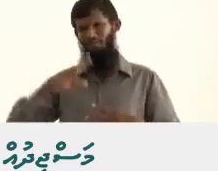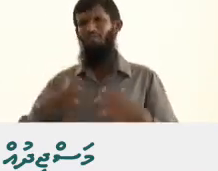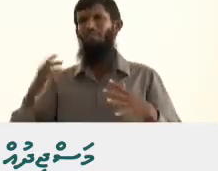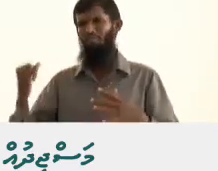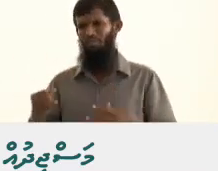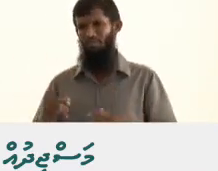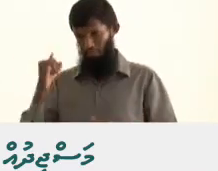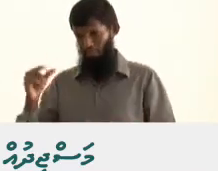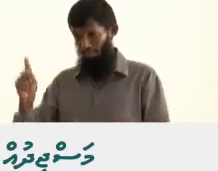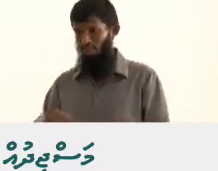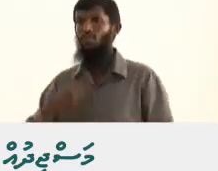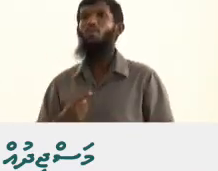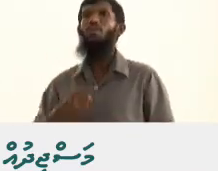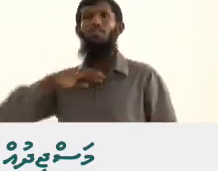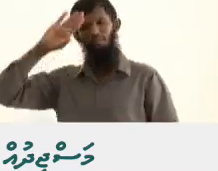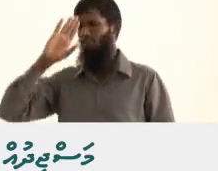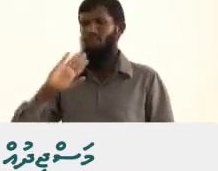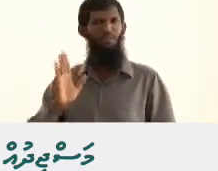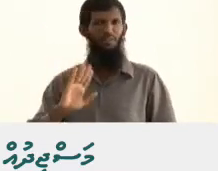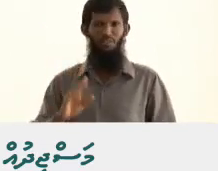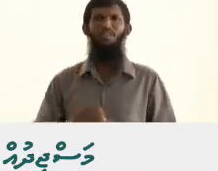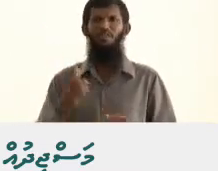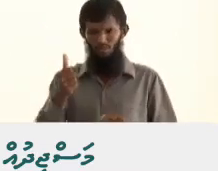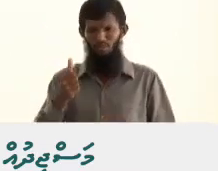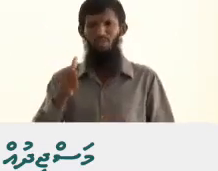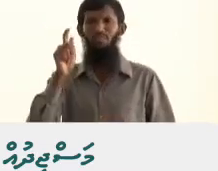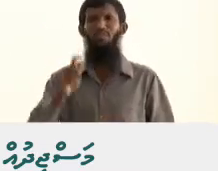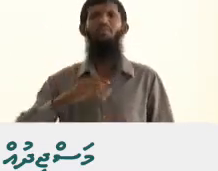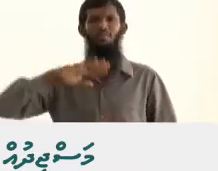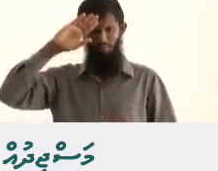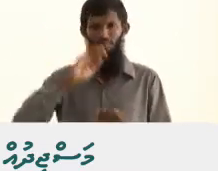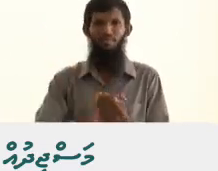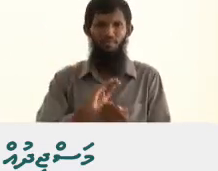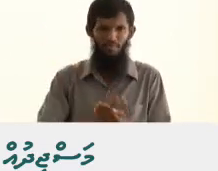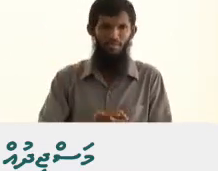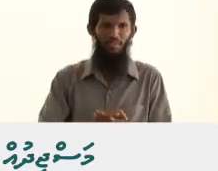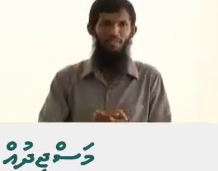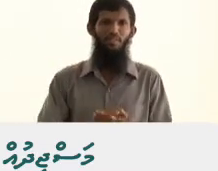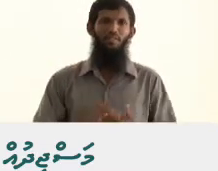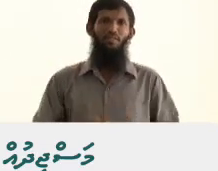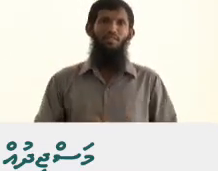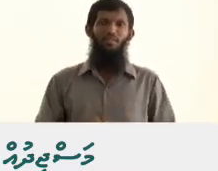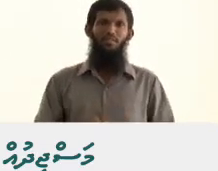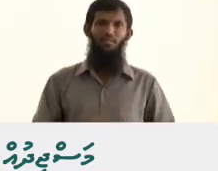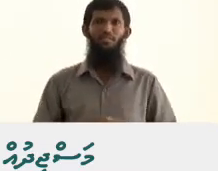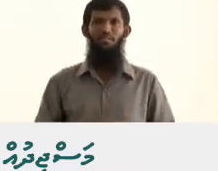jehene namaves ei rangalu hiyennu kitamme rangal mihekkamuga avias balivedane